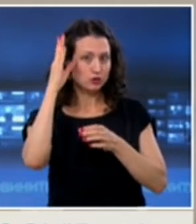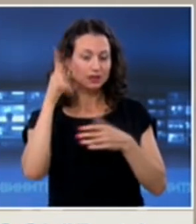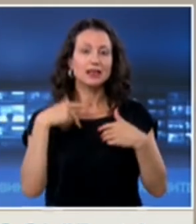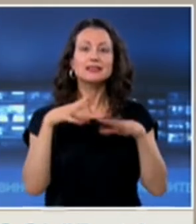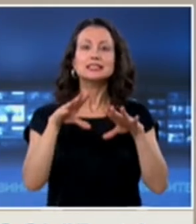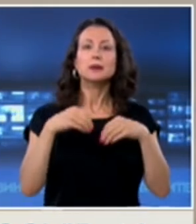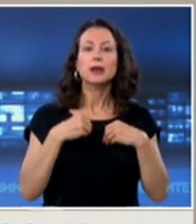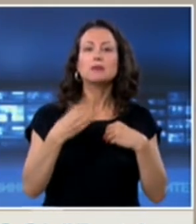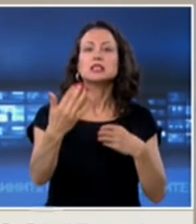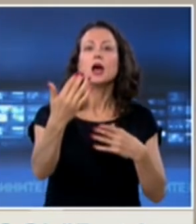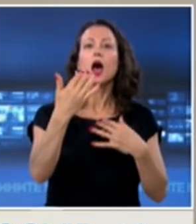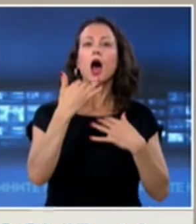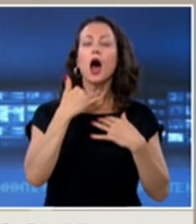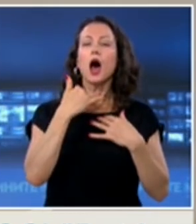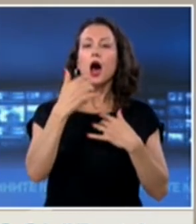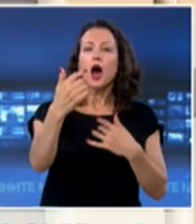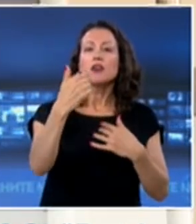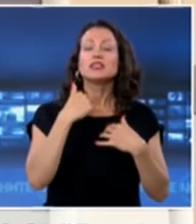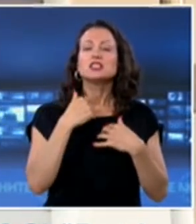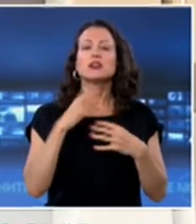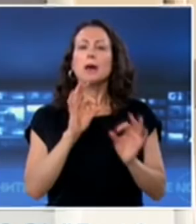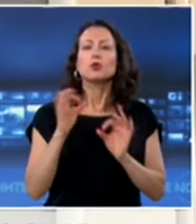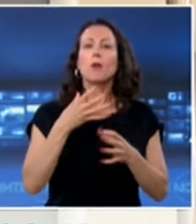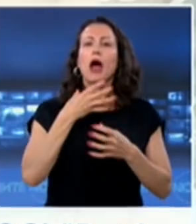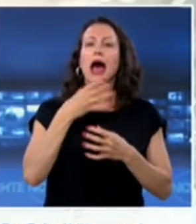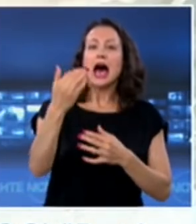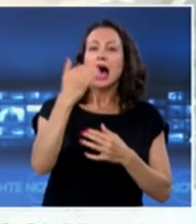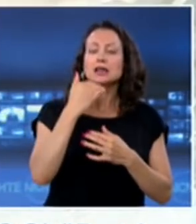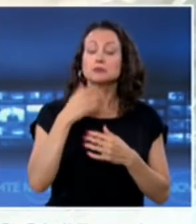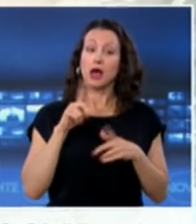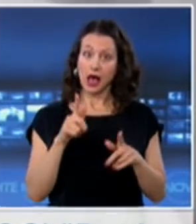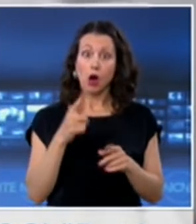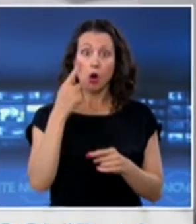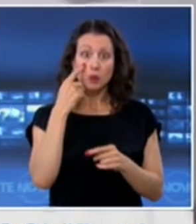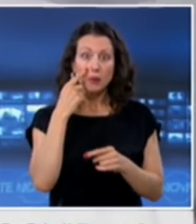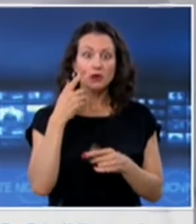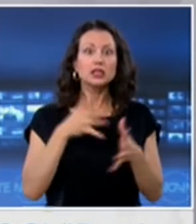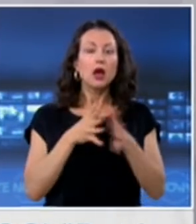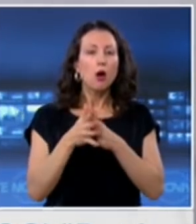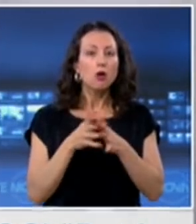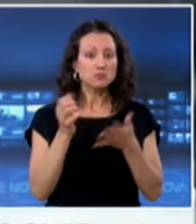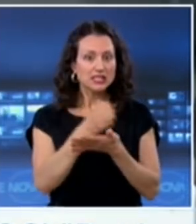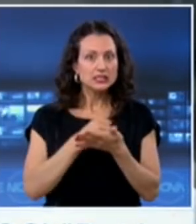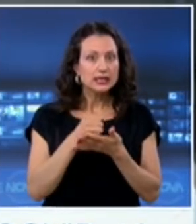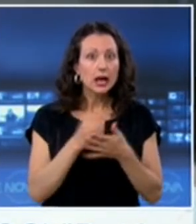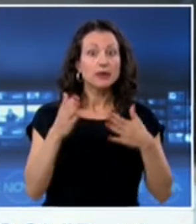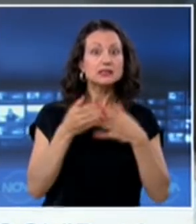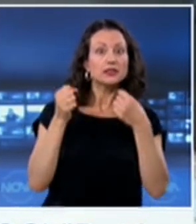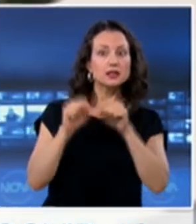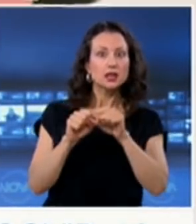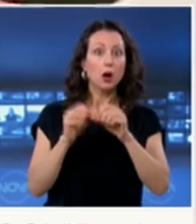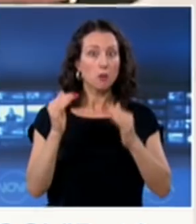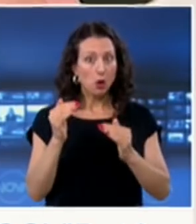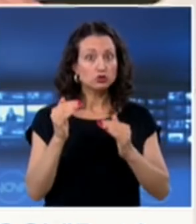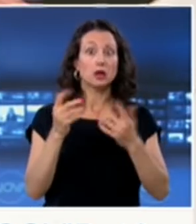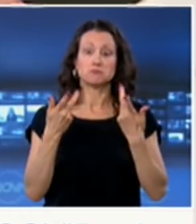с инхалация, просто се вдишва, както за астма. Ако тестовете върху хора са успешни, терапията с антитела може значително да наклони везните